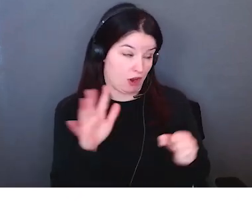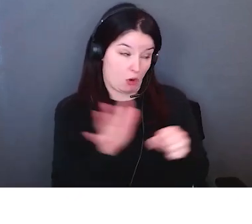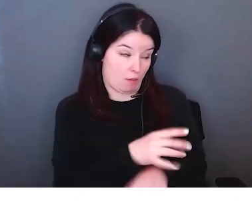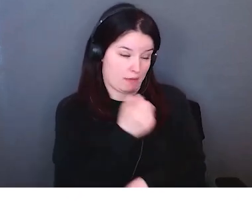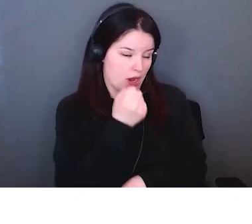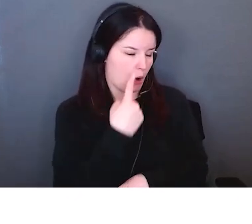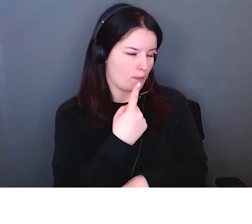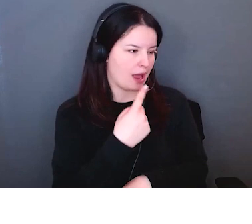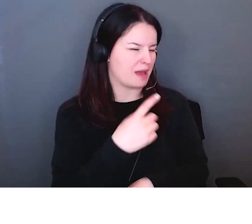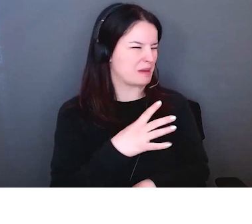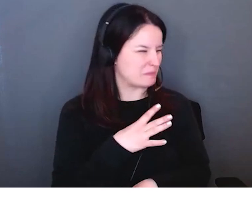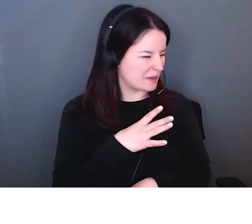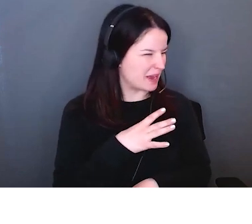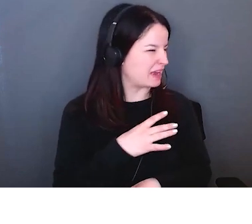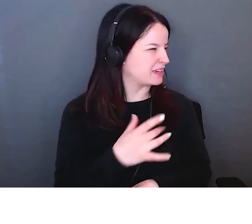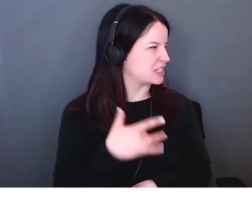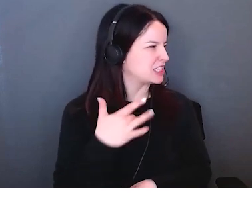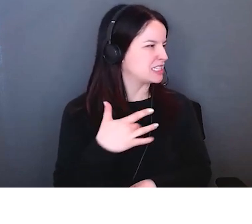Très bien